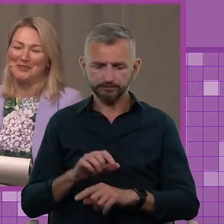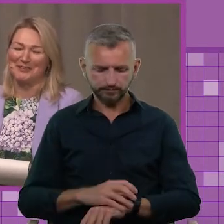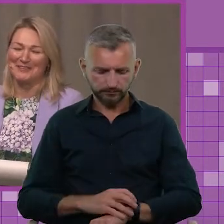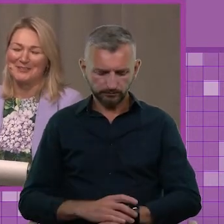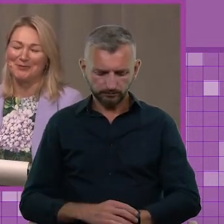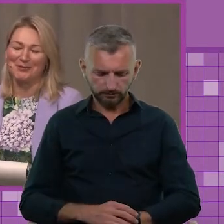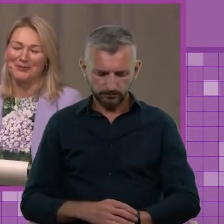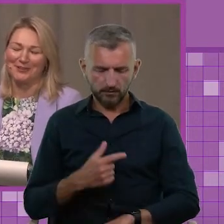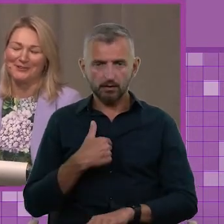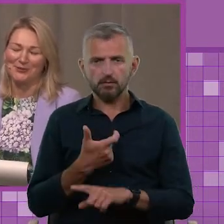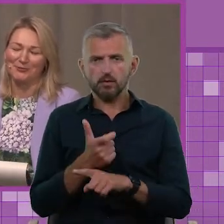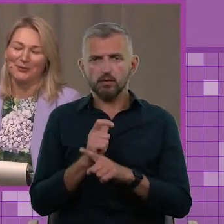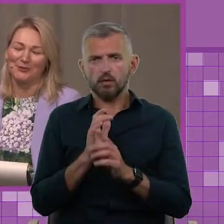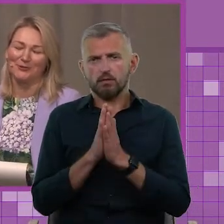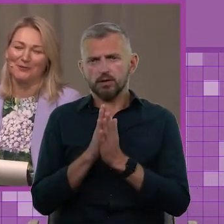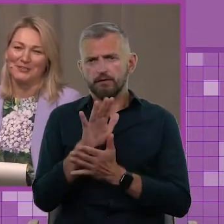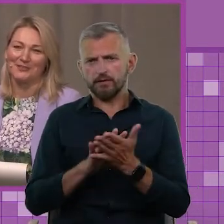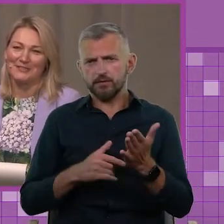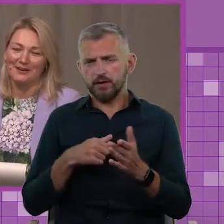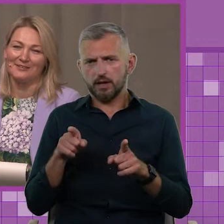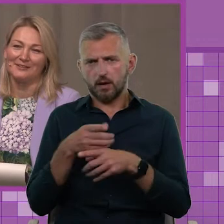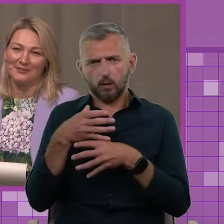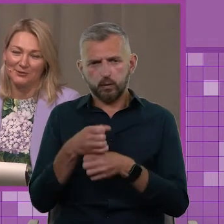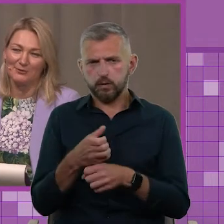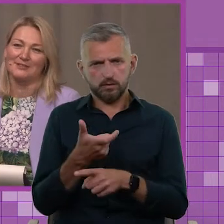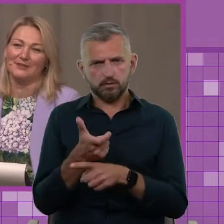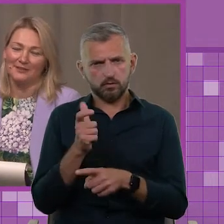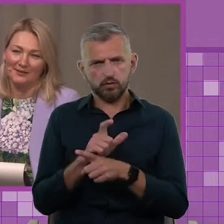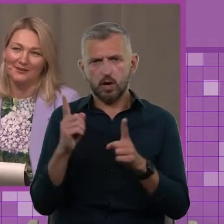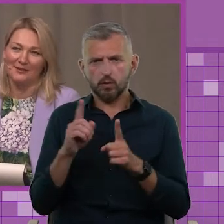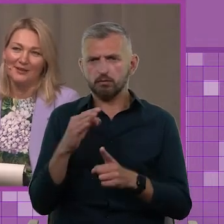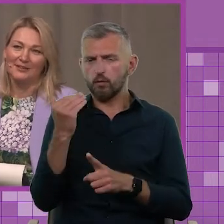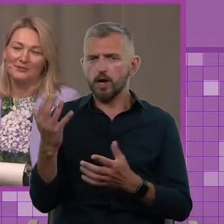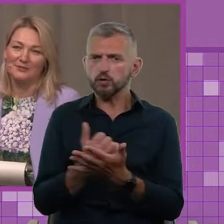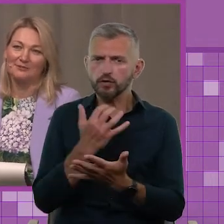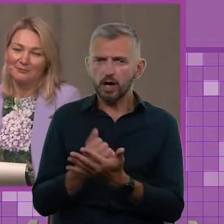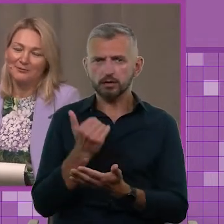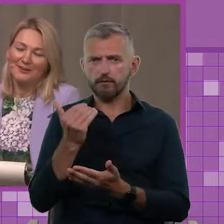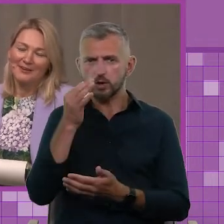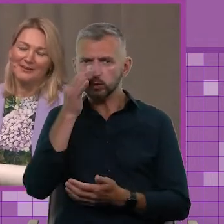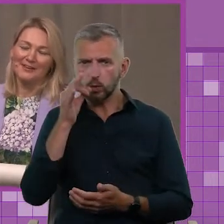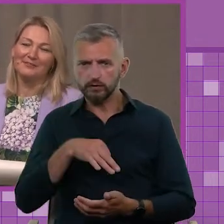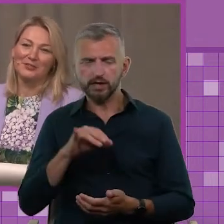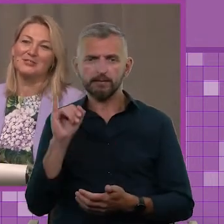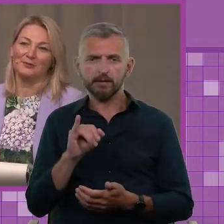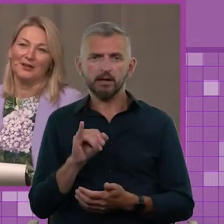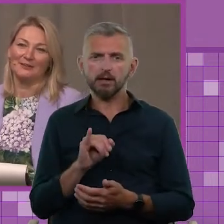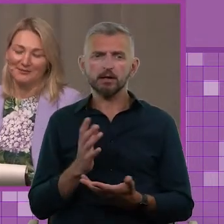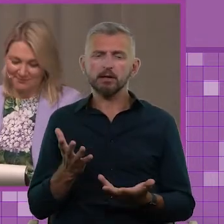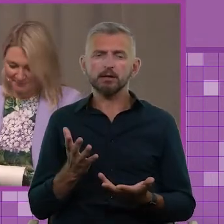би дуже просила, вибачте, що я так скорочую, але дуже коротко про ваше досягнення, ваш досвід і на чим